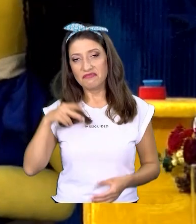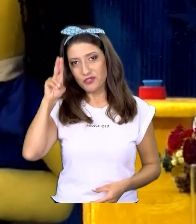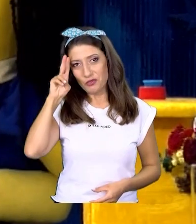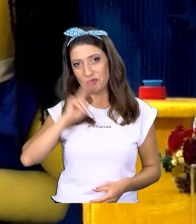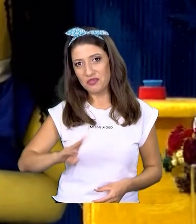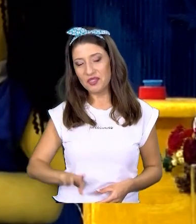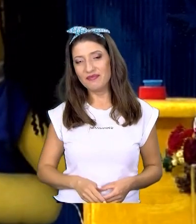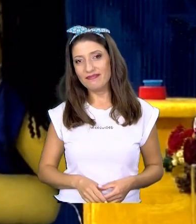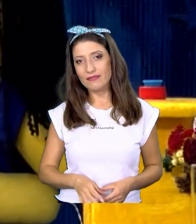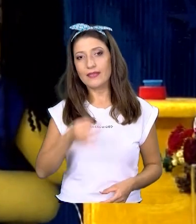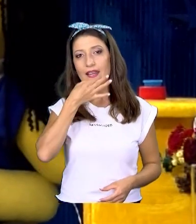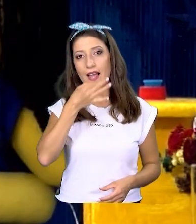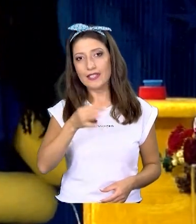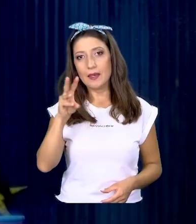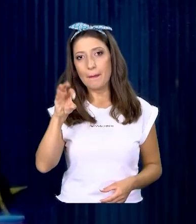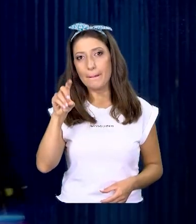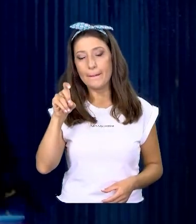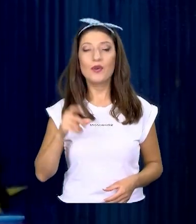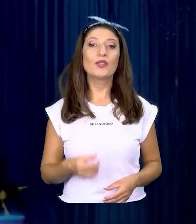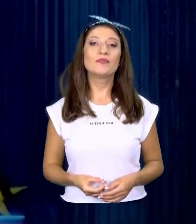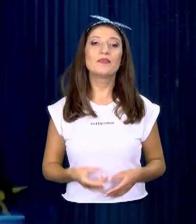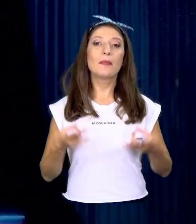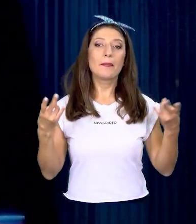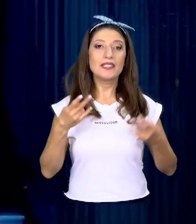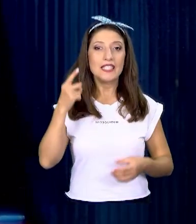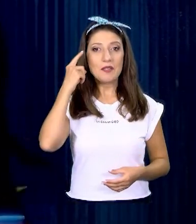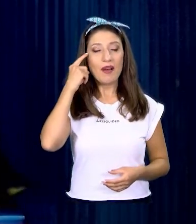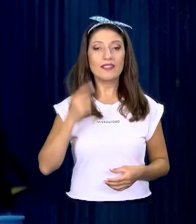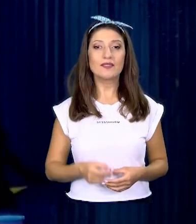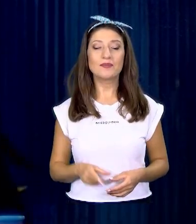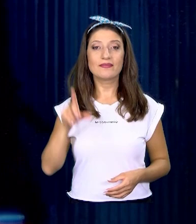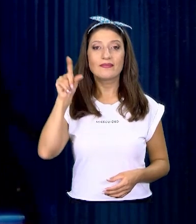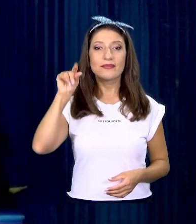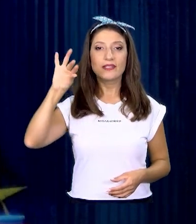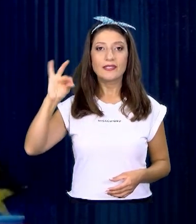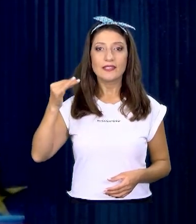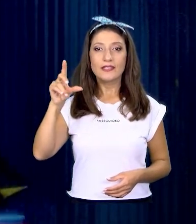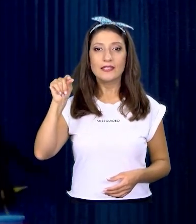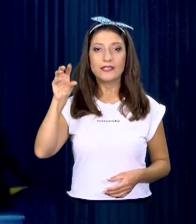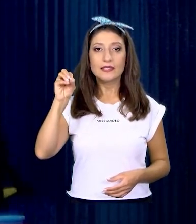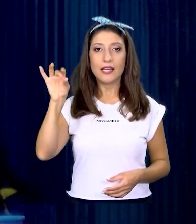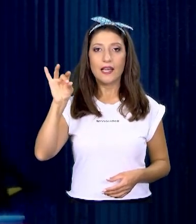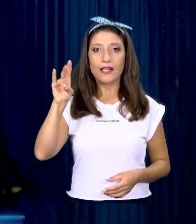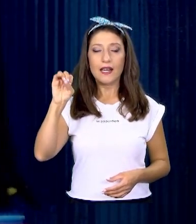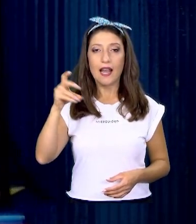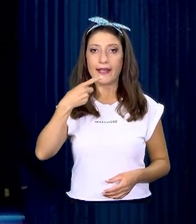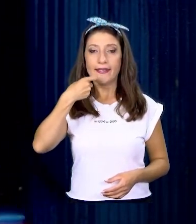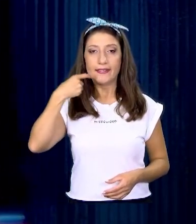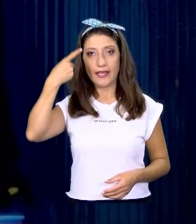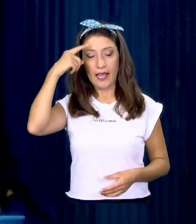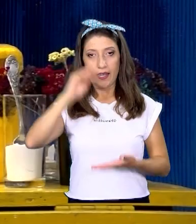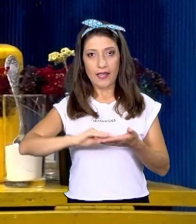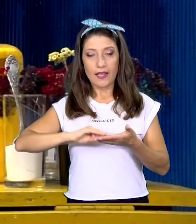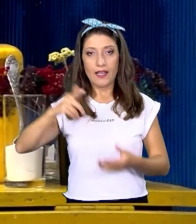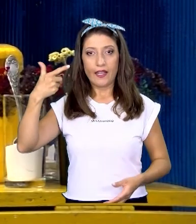Կոնքրետ չգիտեմ։ Ասեմ, մոխ։ Ասա։ Դա պետք է իմանալ, ծիծերնակ երկի հեղինակն